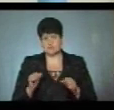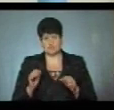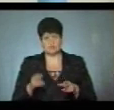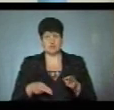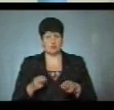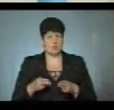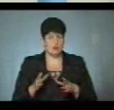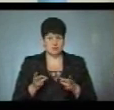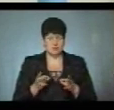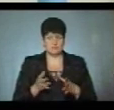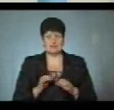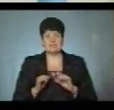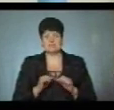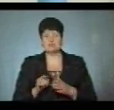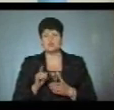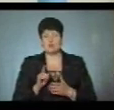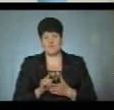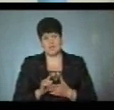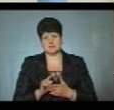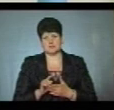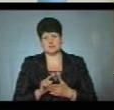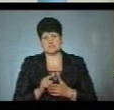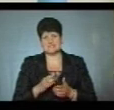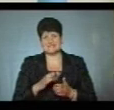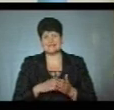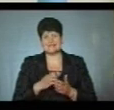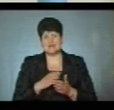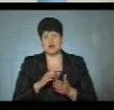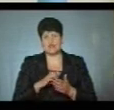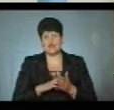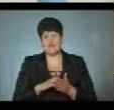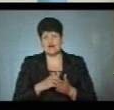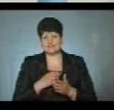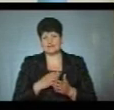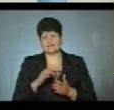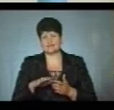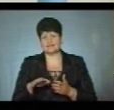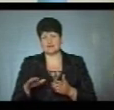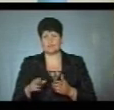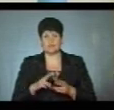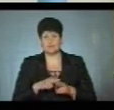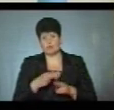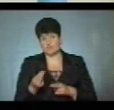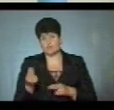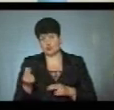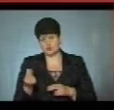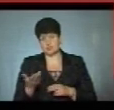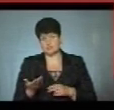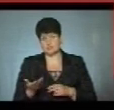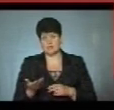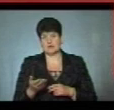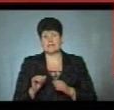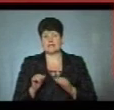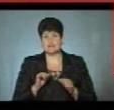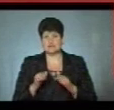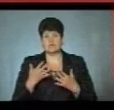дитину відвезти, і керівник просто зобов'язаний застрахувати дітей. І дітей страхується, тому що страхова компанія потім відшкодовує кошти. І